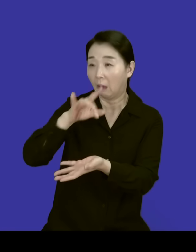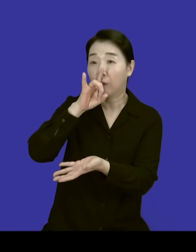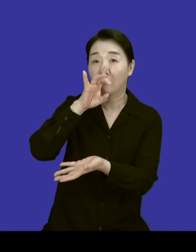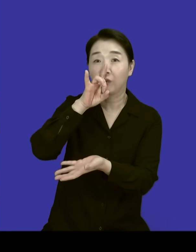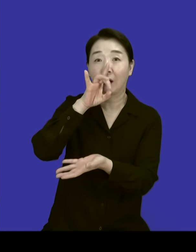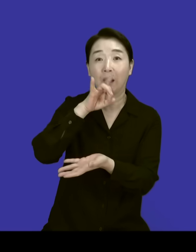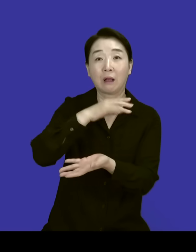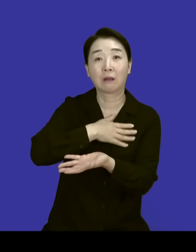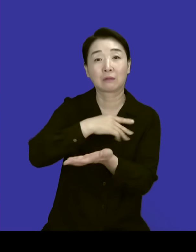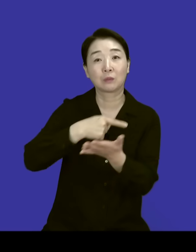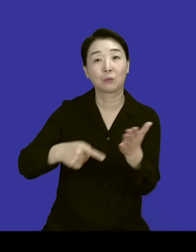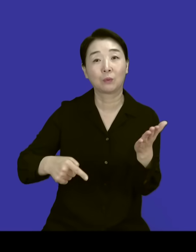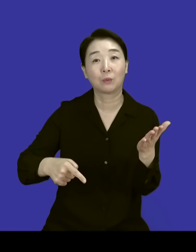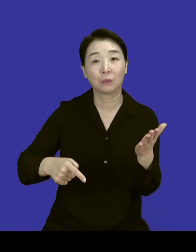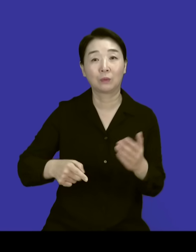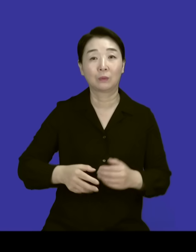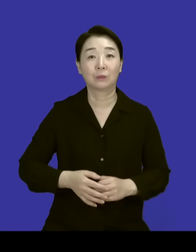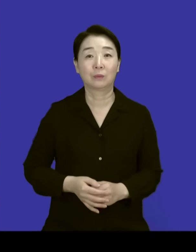해주고 메꿔야 되고.